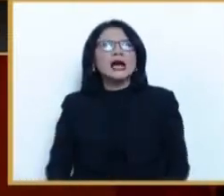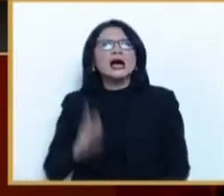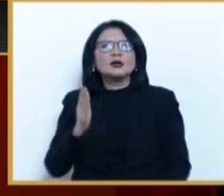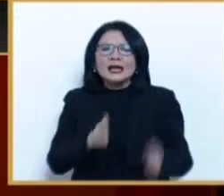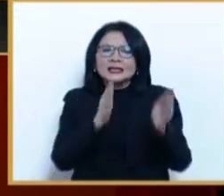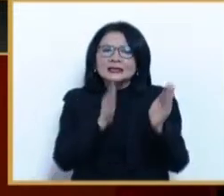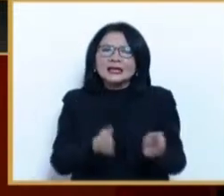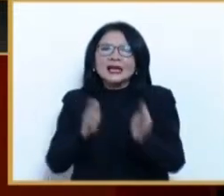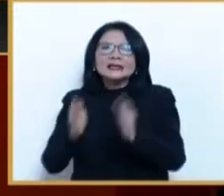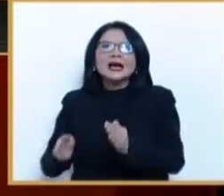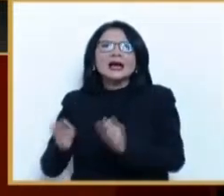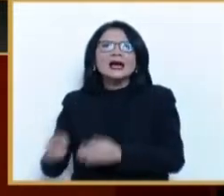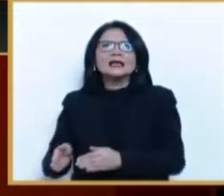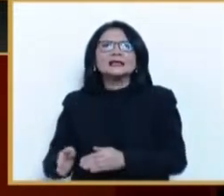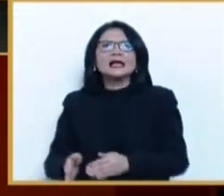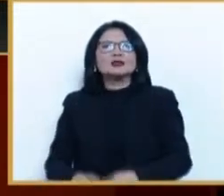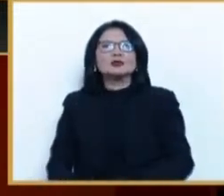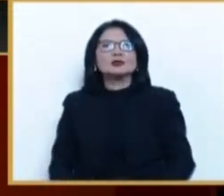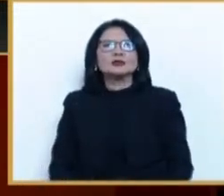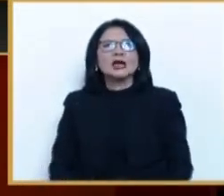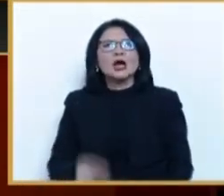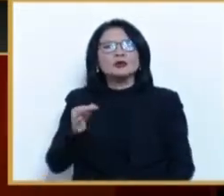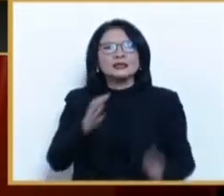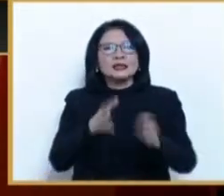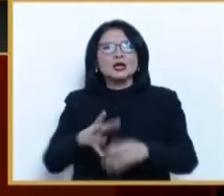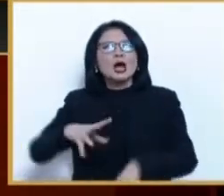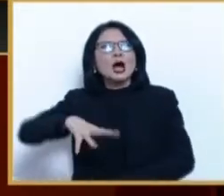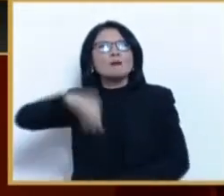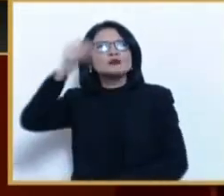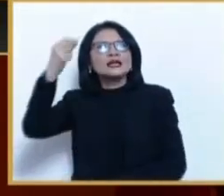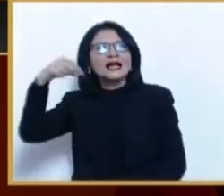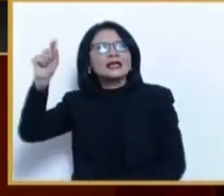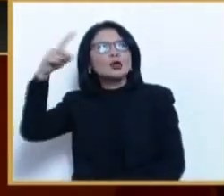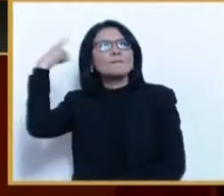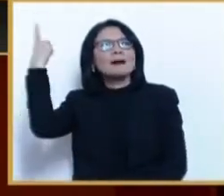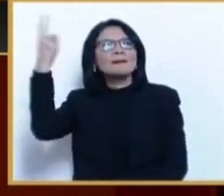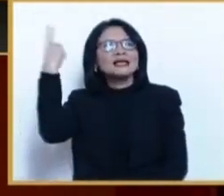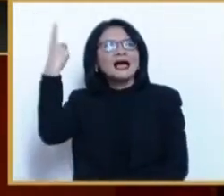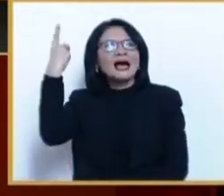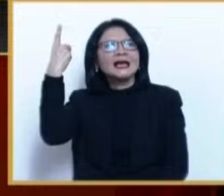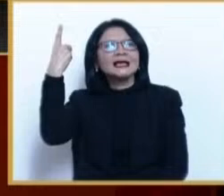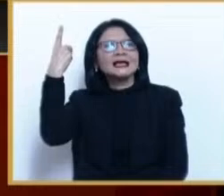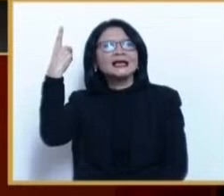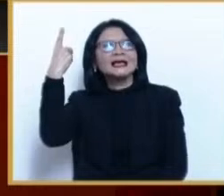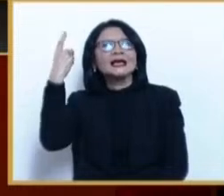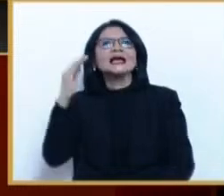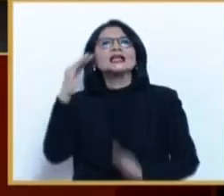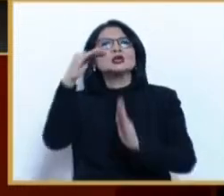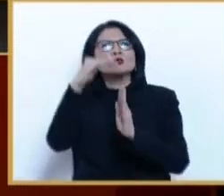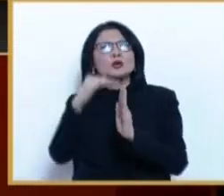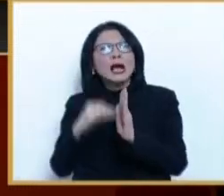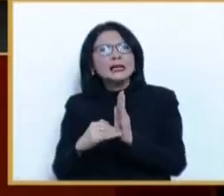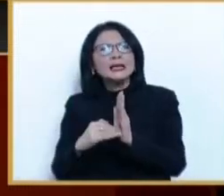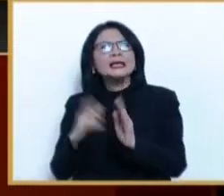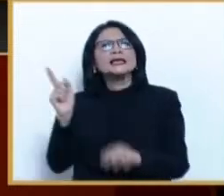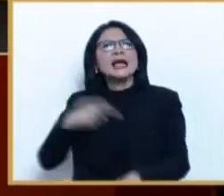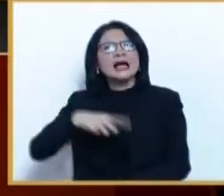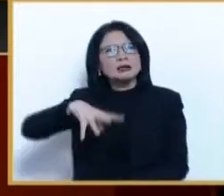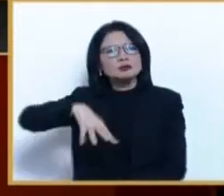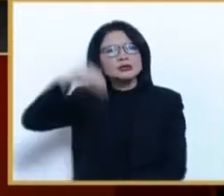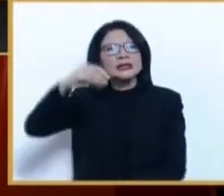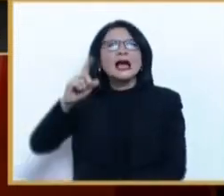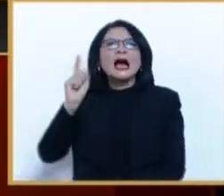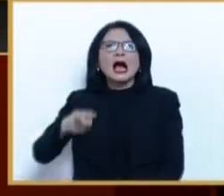ruangnya salah satunya adalah pusat kantor pemerintahan dikurangi dari pusat tentu ini harus